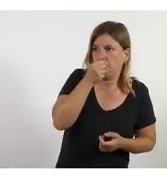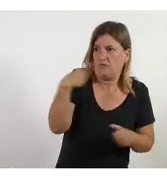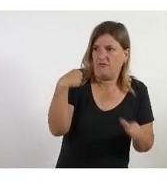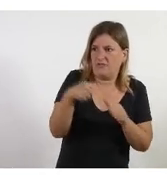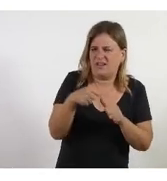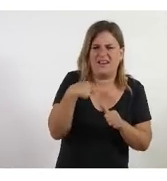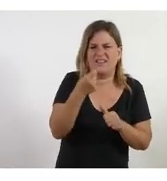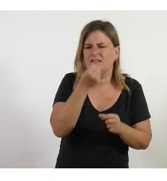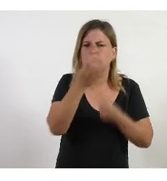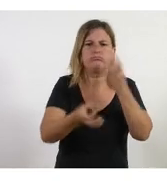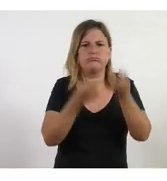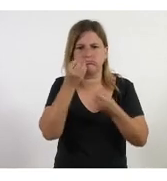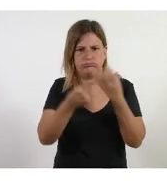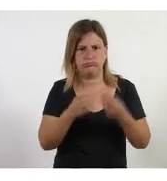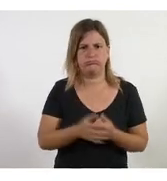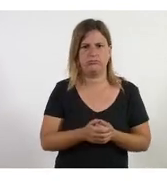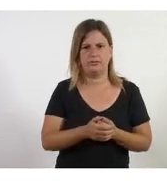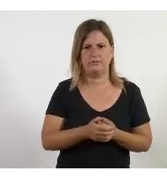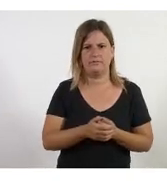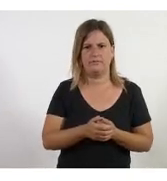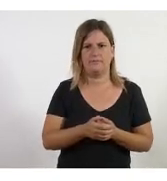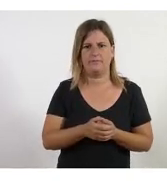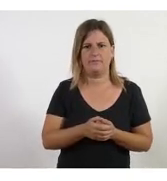Vale? Quines són aquelles coses